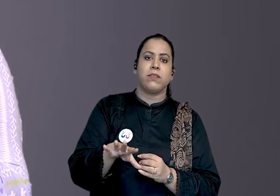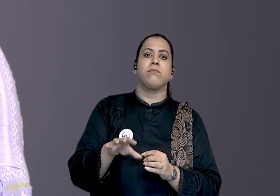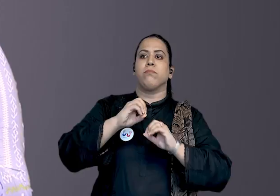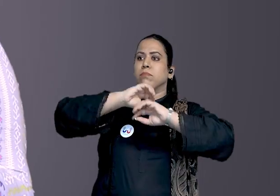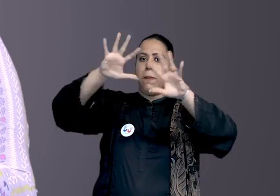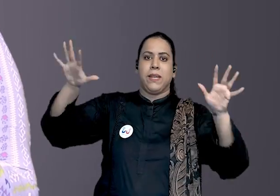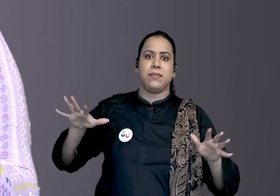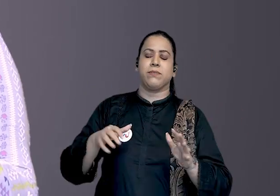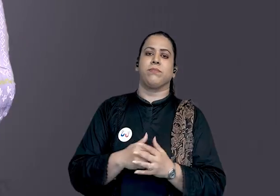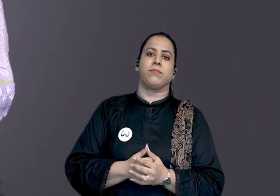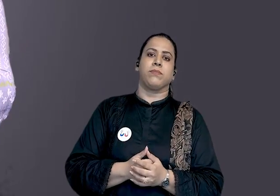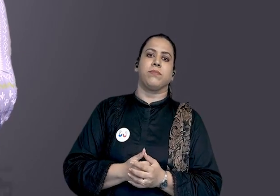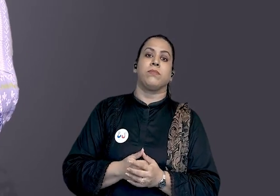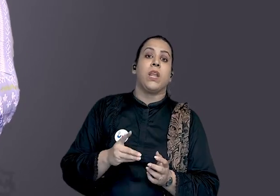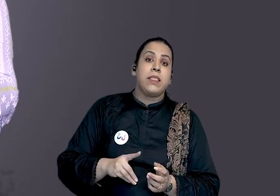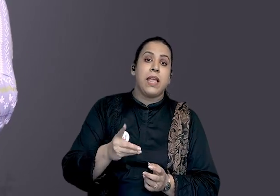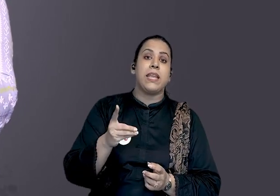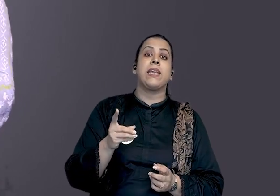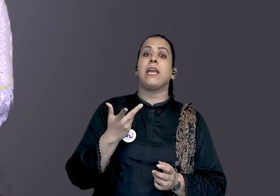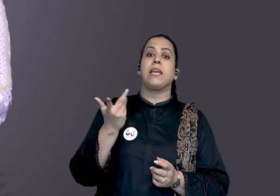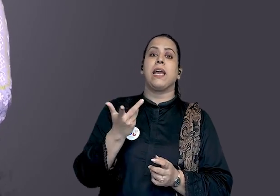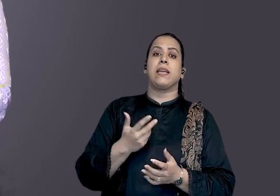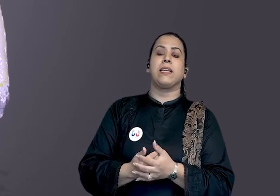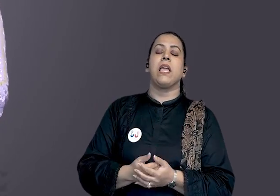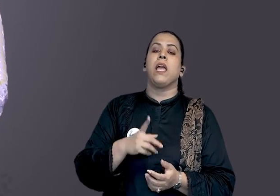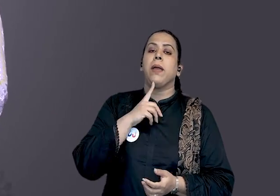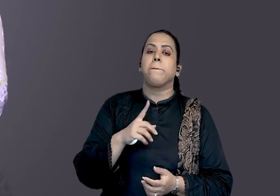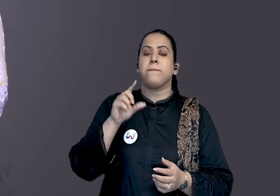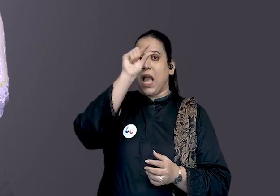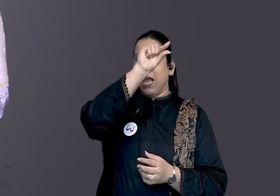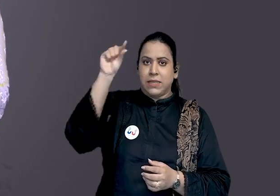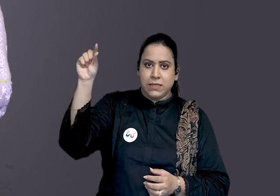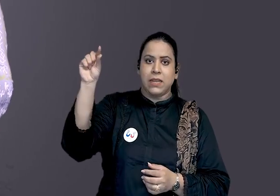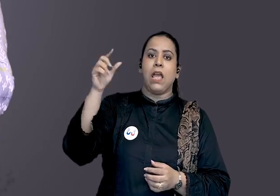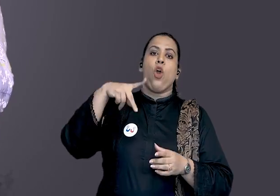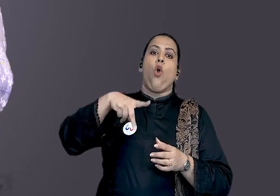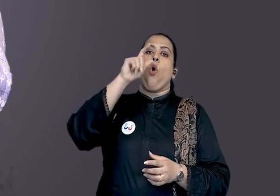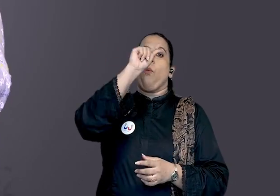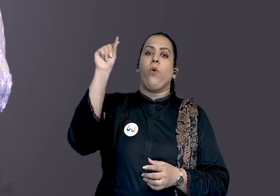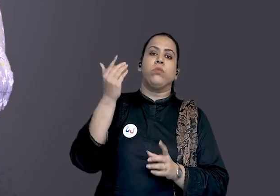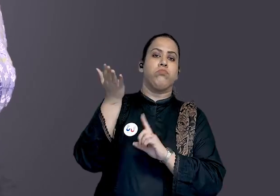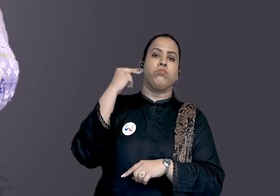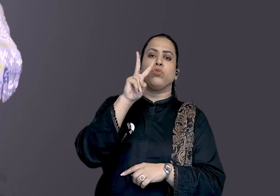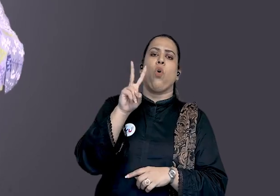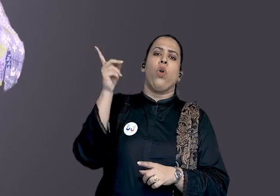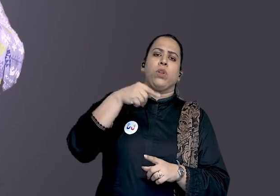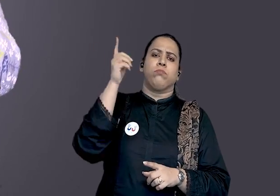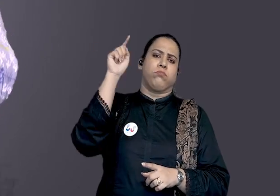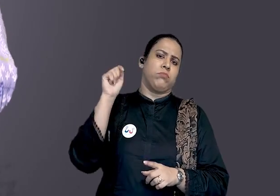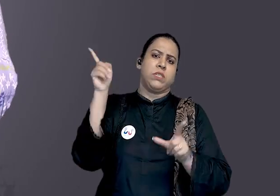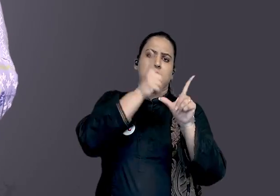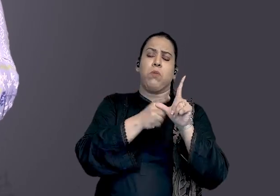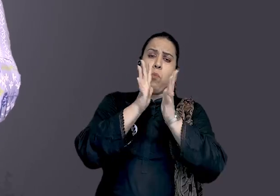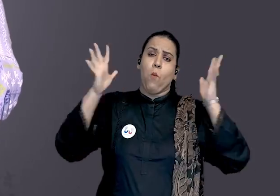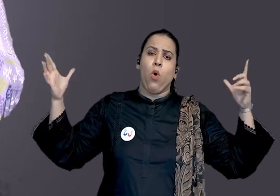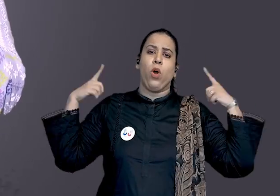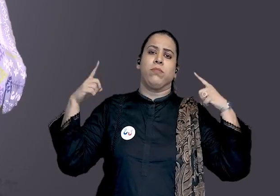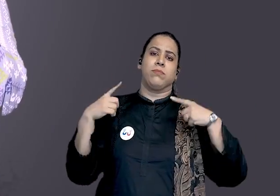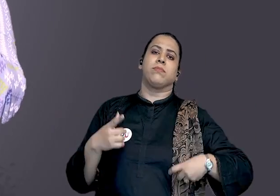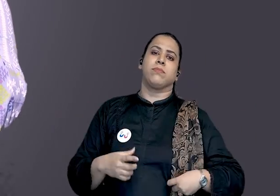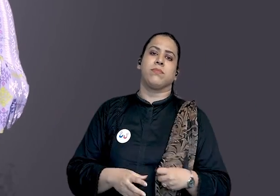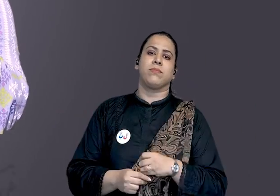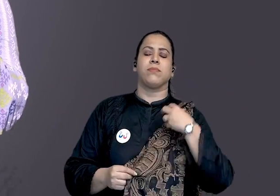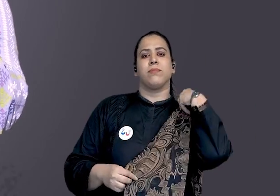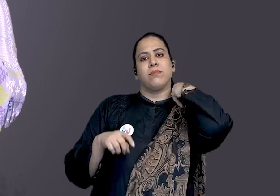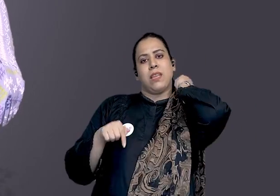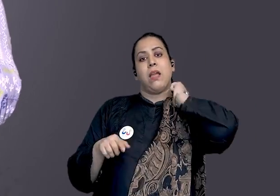ہیڈنگ دیٹ پروجیکٹ، اور پچھلے 2-2.5 سال سے میں اس کے اوپر بہت زیادہ محنت بھی کر رہی ہوں۔ تو اب ہوتا یہ ہے کہ ہم کاغذ کو اسکین کر لیتے ہیں،